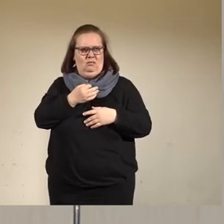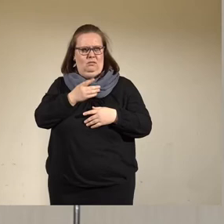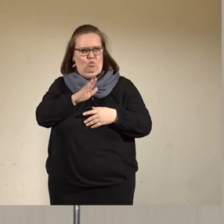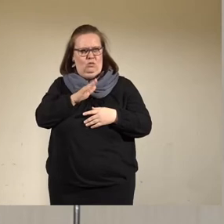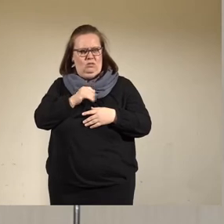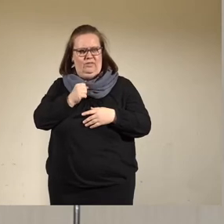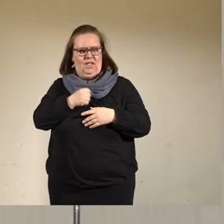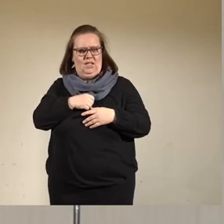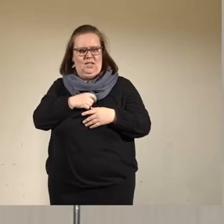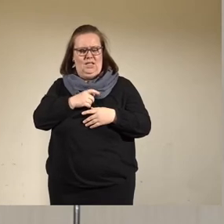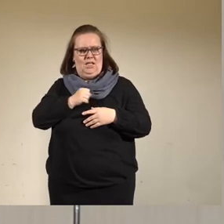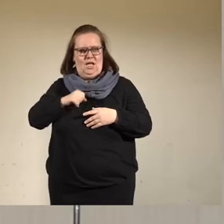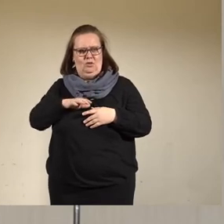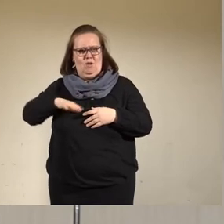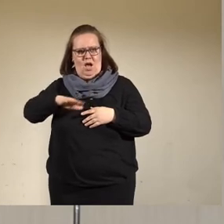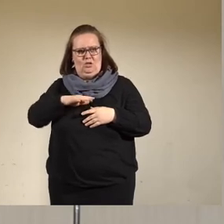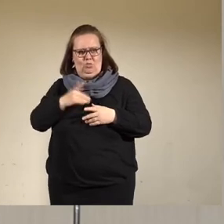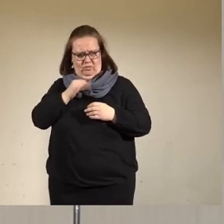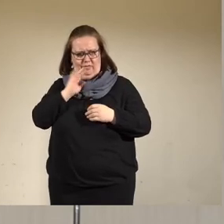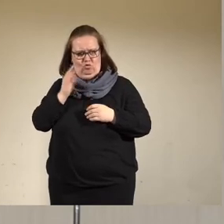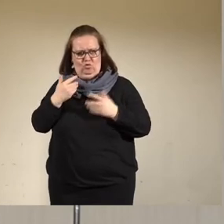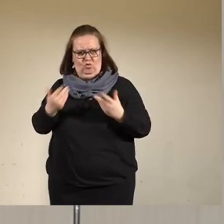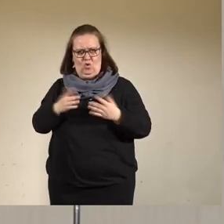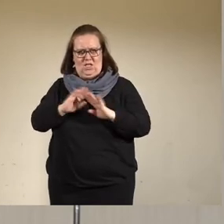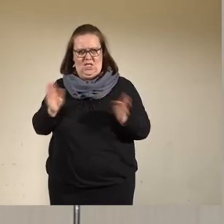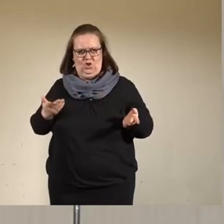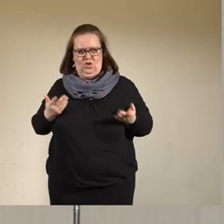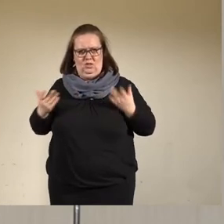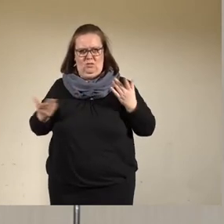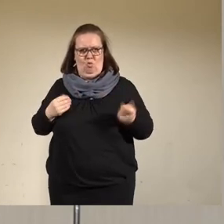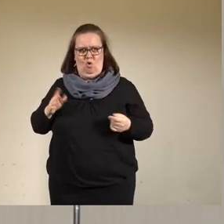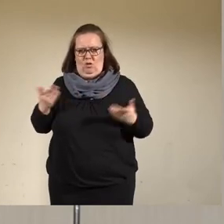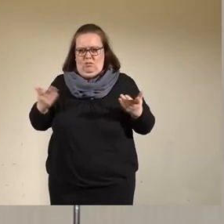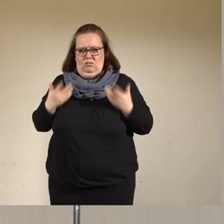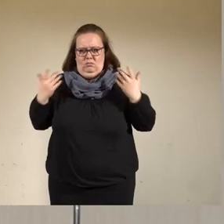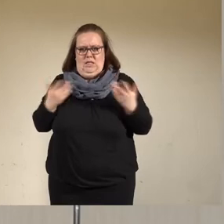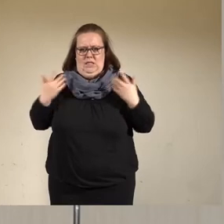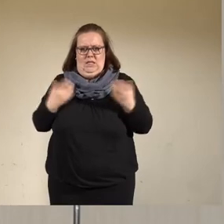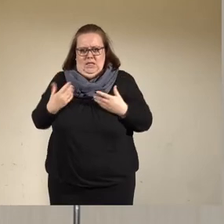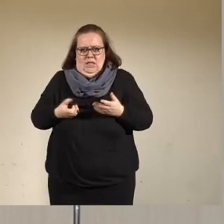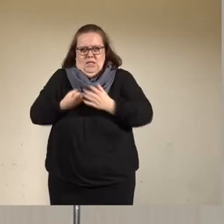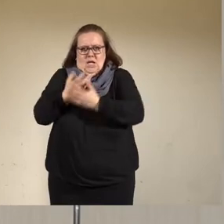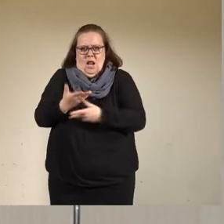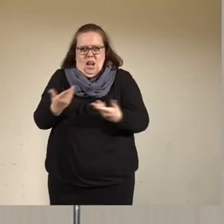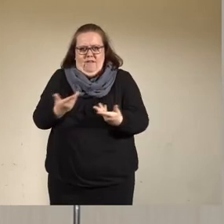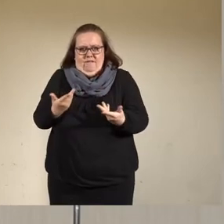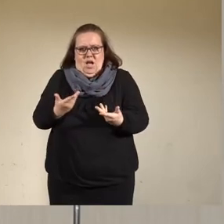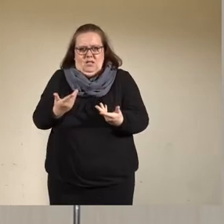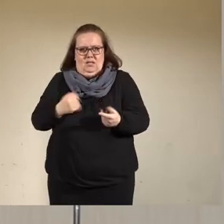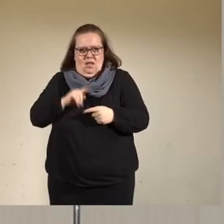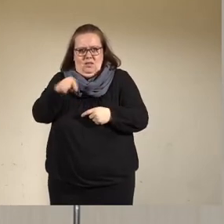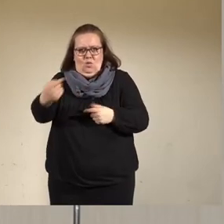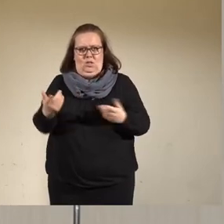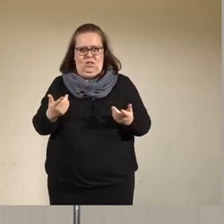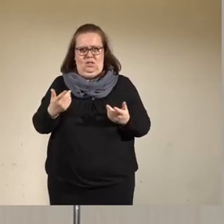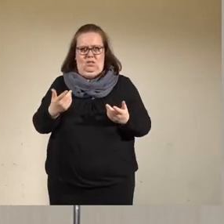diese rechte Ecke hier. Sie wollen dies offenkundig nicht. Welches Signal senden Sie hier eigentlich nach